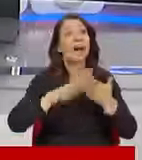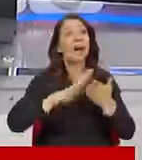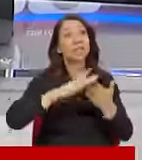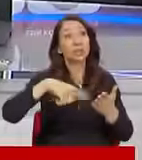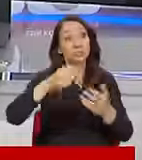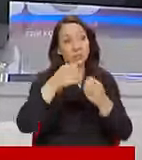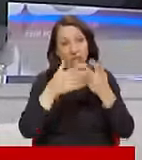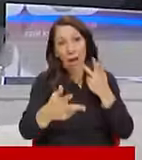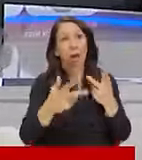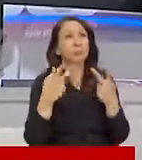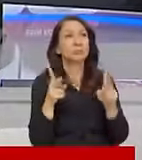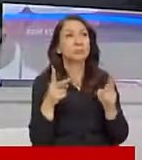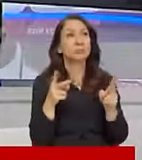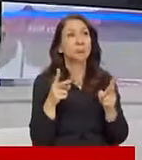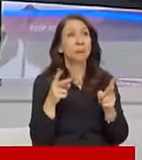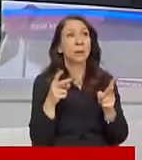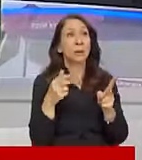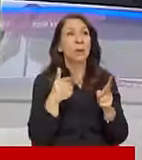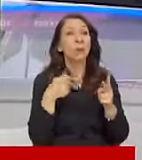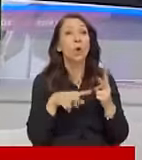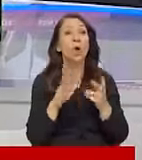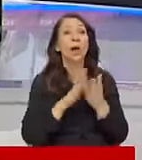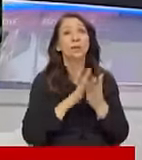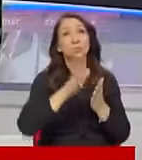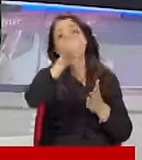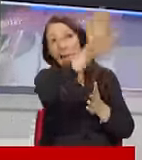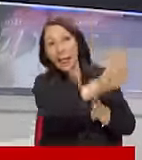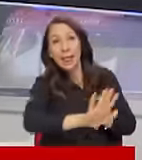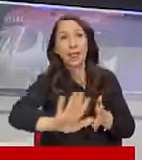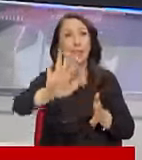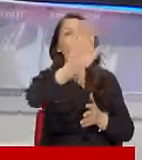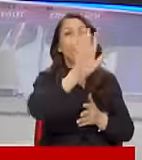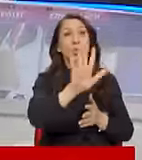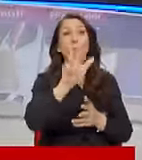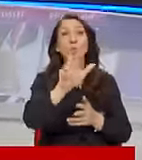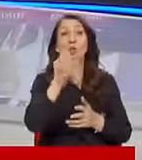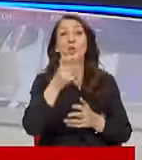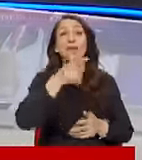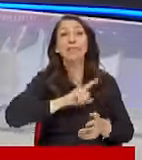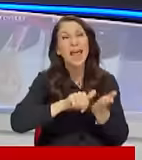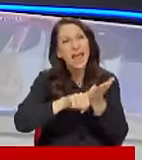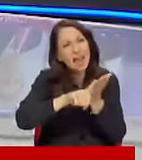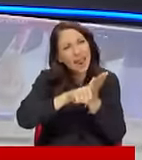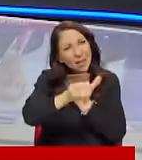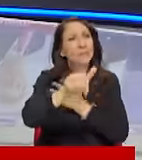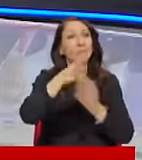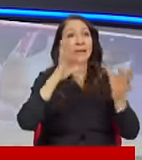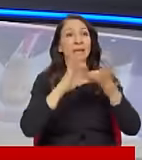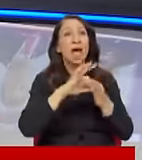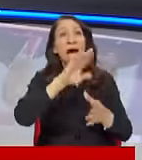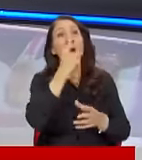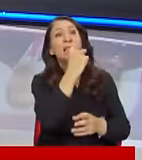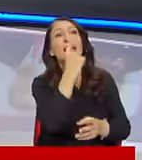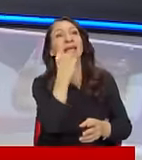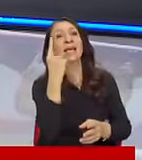arkadaşımı sıralayabilirim bu şekilde. Benim yol arkadaşlarım. Burada gördüğünüz 39 adayın tamamıyla ilgili her